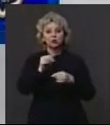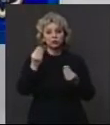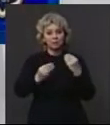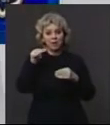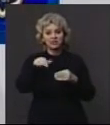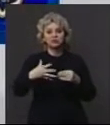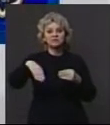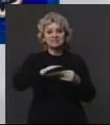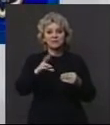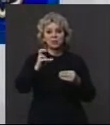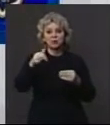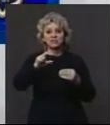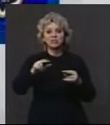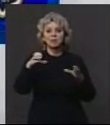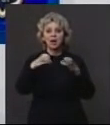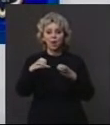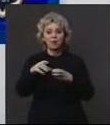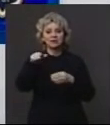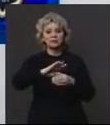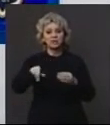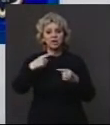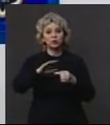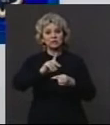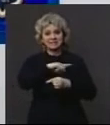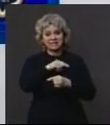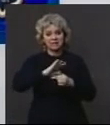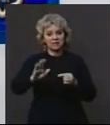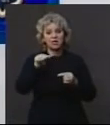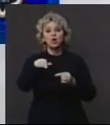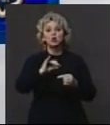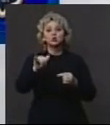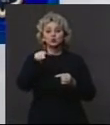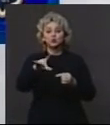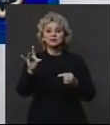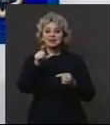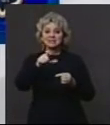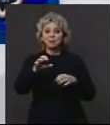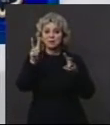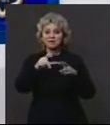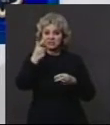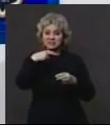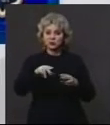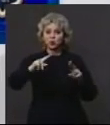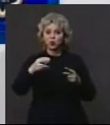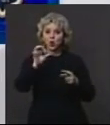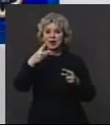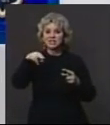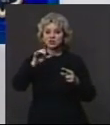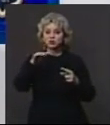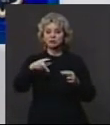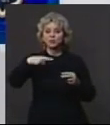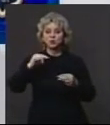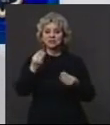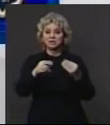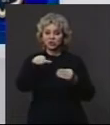матча. И все с норвежскими командами, причем далеко не самыми сильными. В субботу ростовчане проверят себя на клубе «Олесунд», в